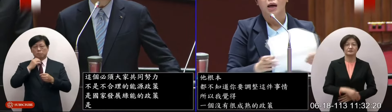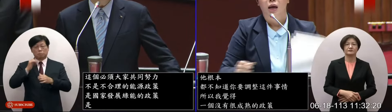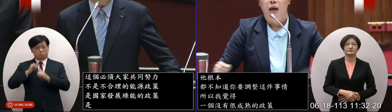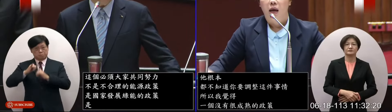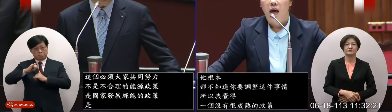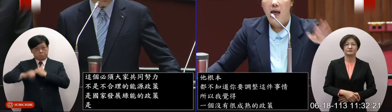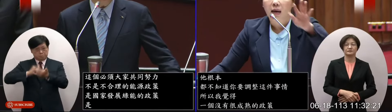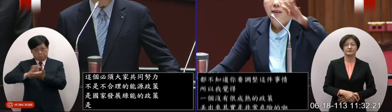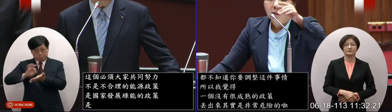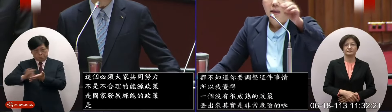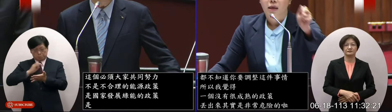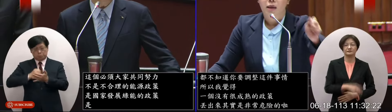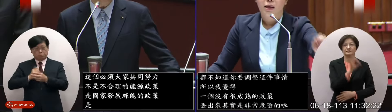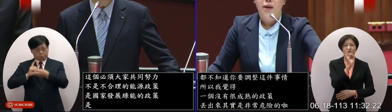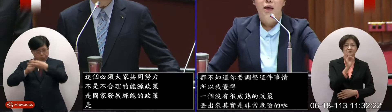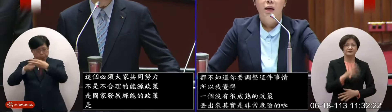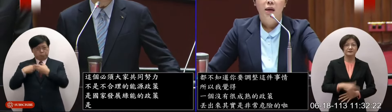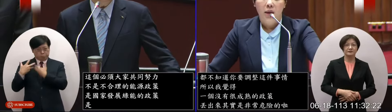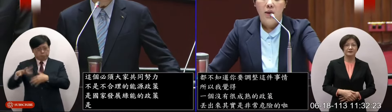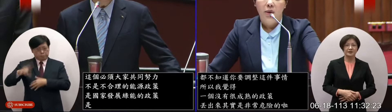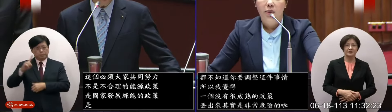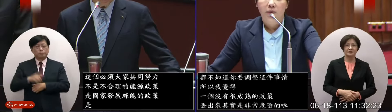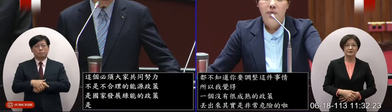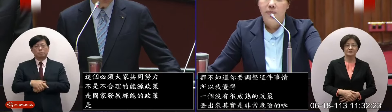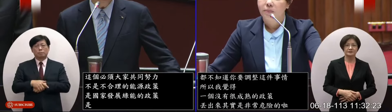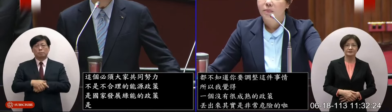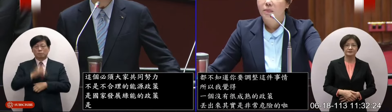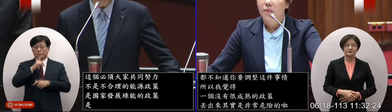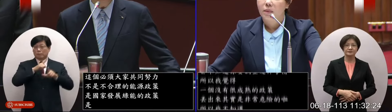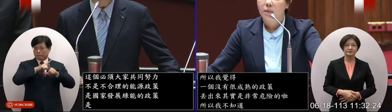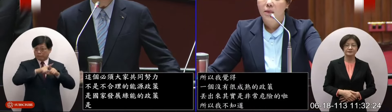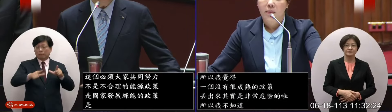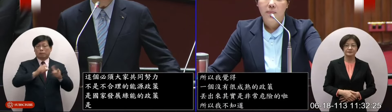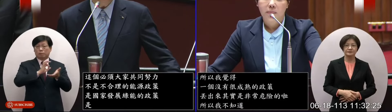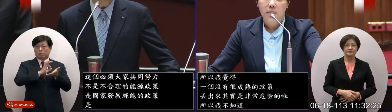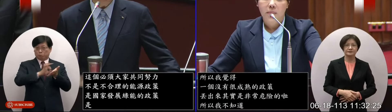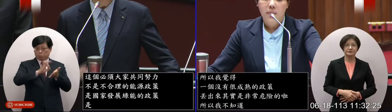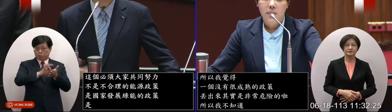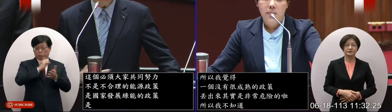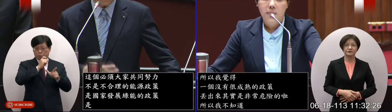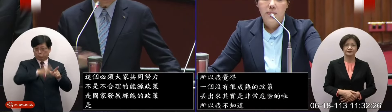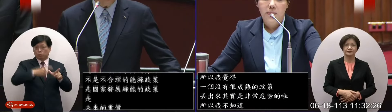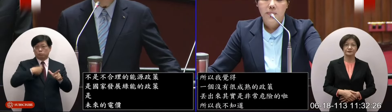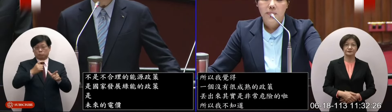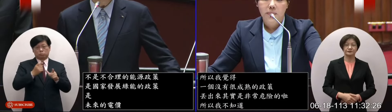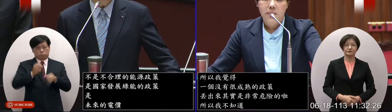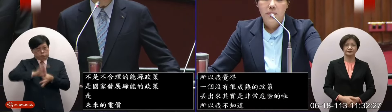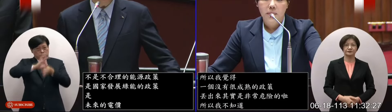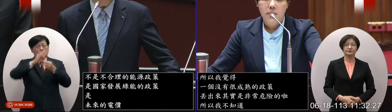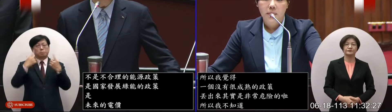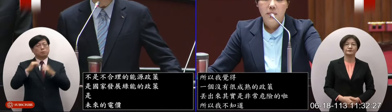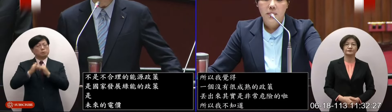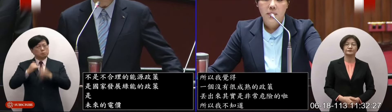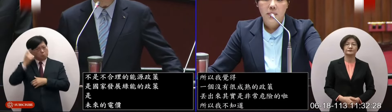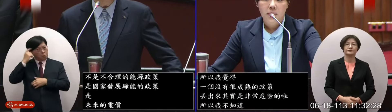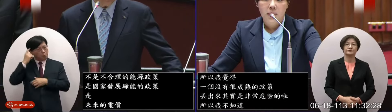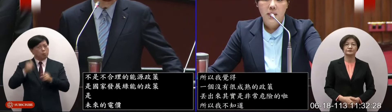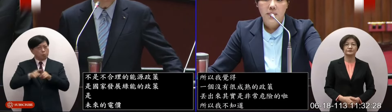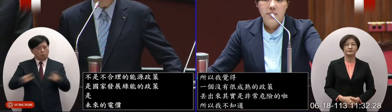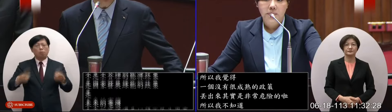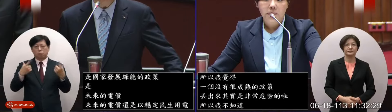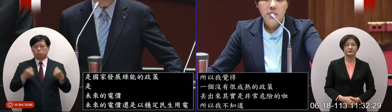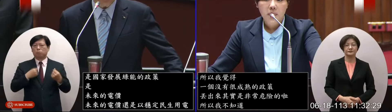生的用电为最大的原则跟优先的，那大用户多负担一点。我想在整个社会的观感跟公平性来